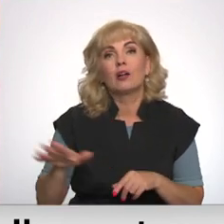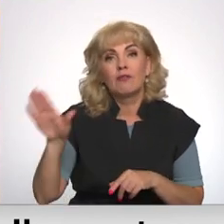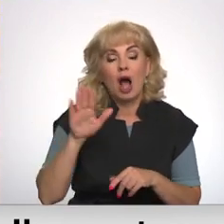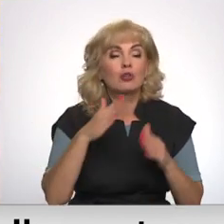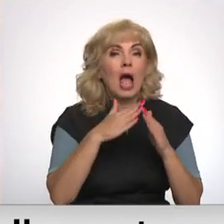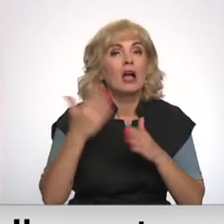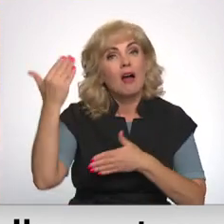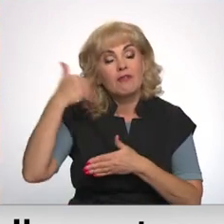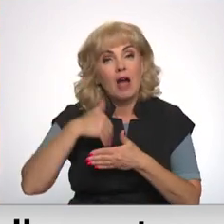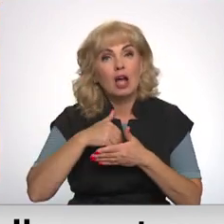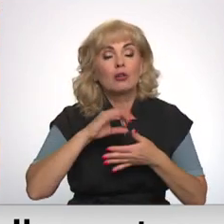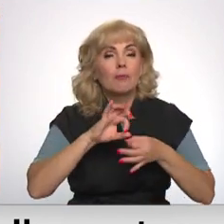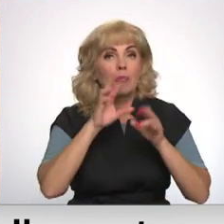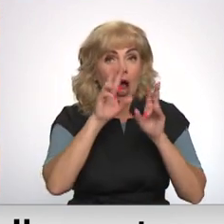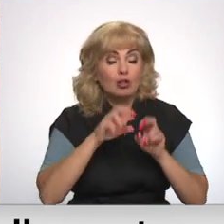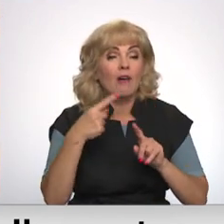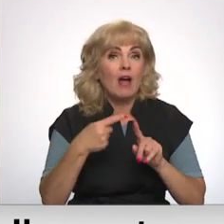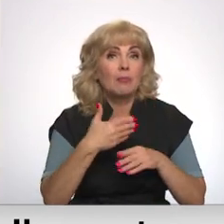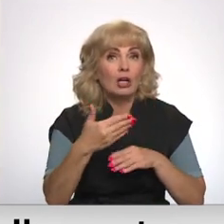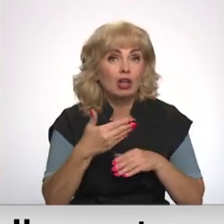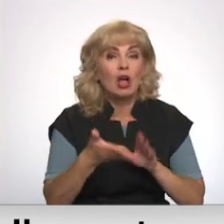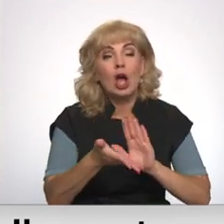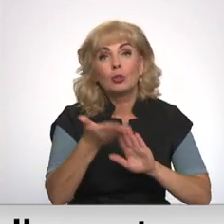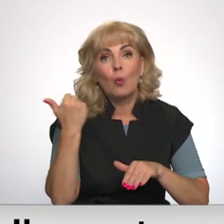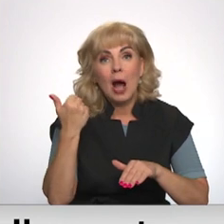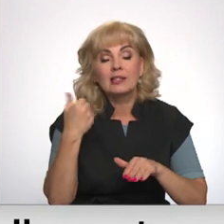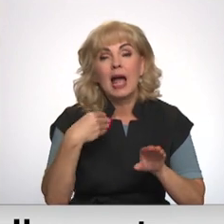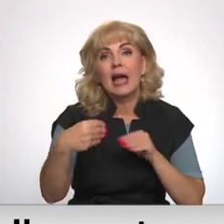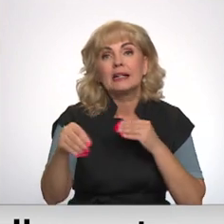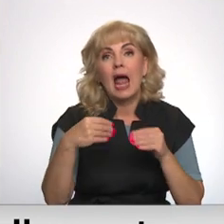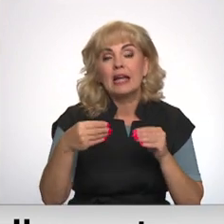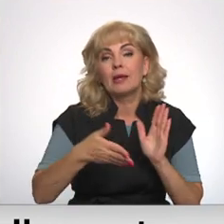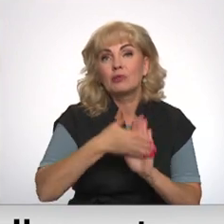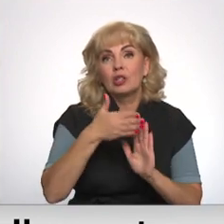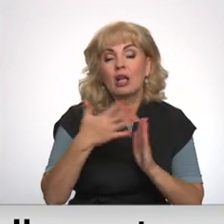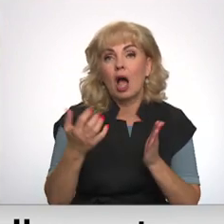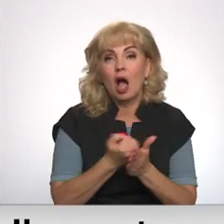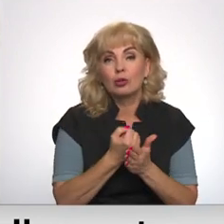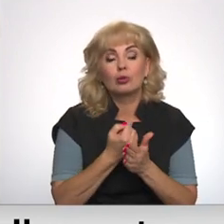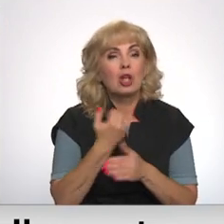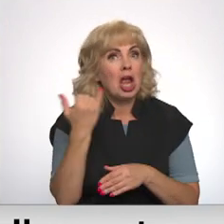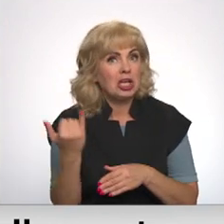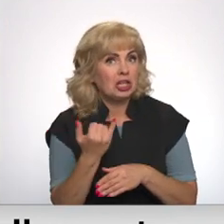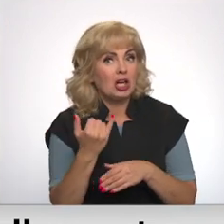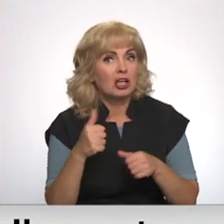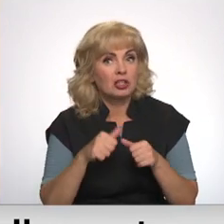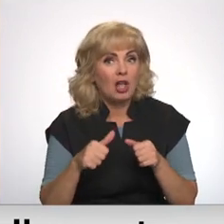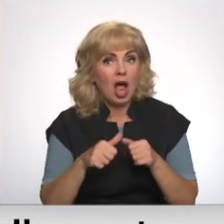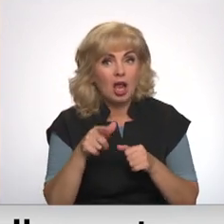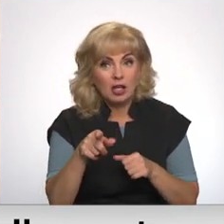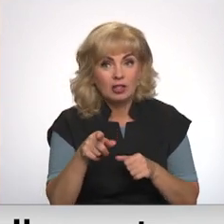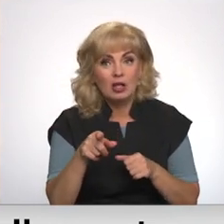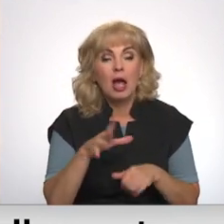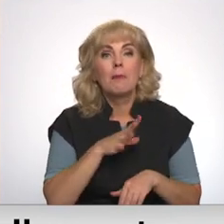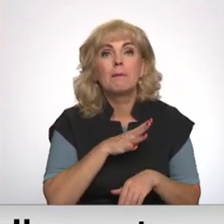Ēkas vēsturiskā izpēta vēl priekšā, bet jaucot nost reģipšas sienas, jau atrastas dažas interesantas detaļas. Bijusi kā dārka,